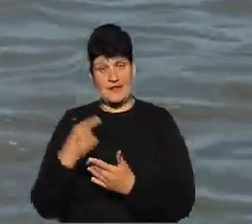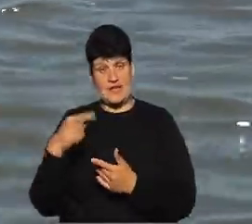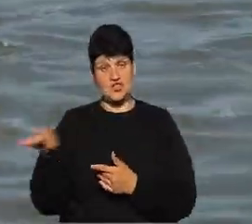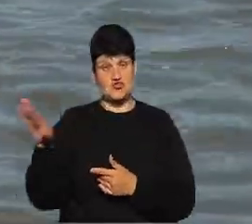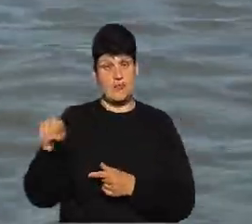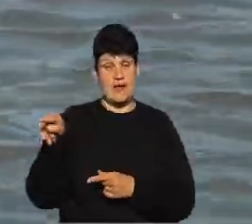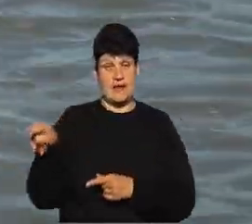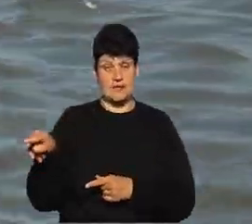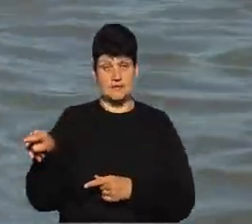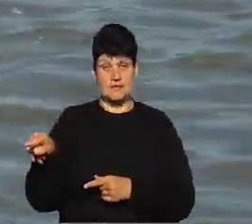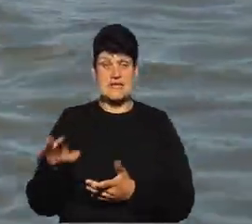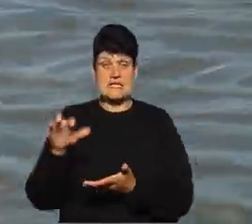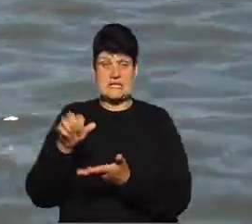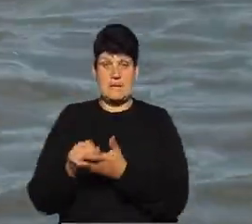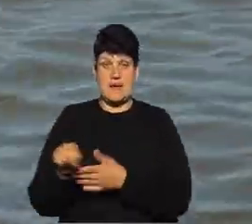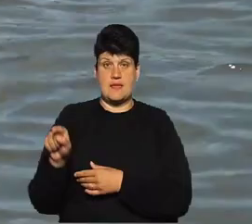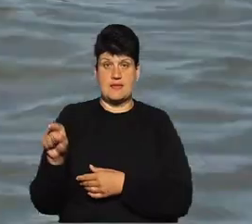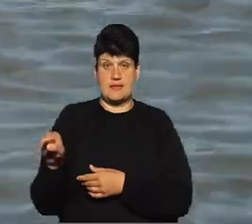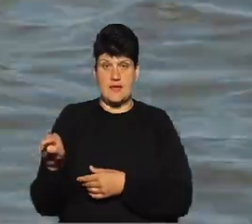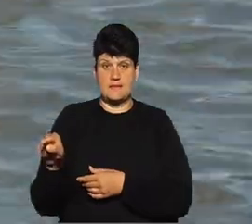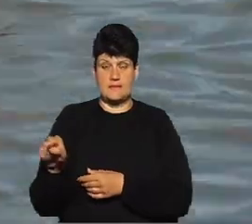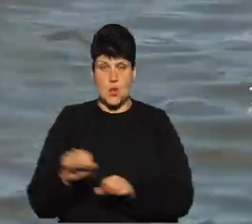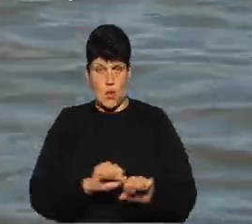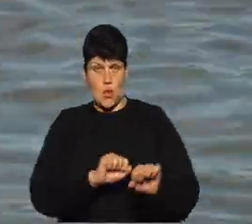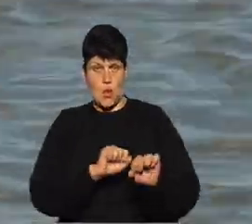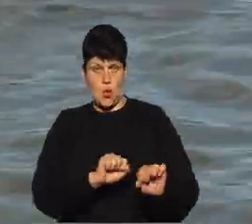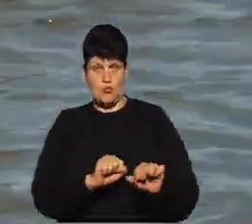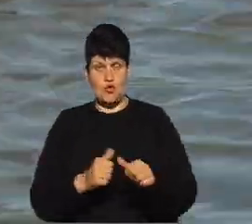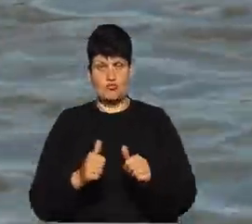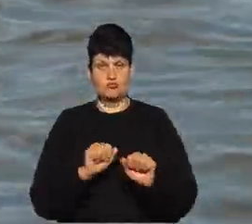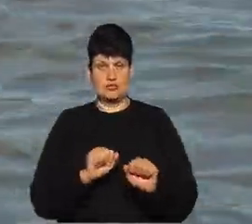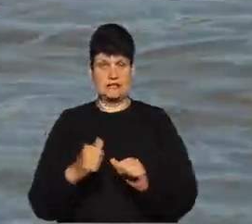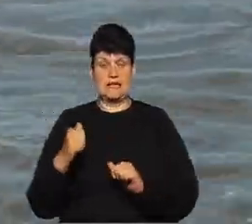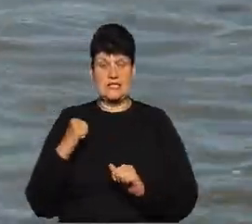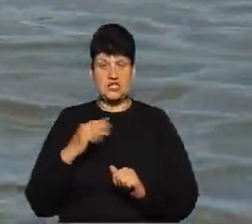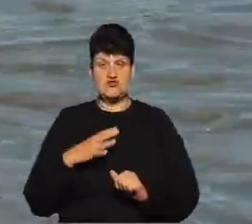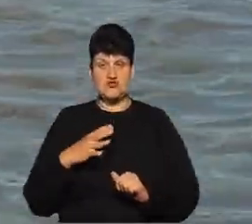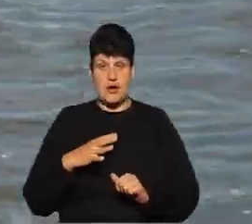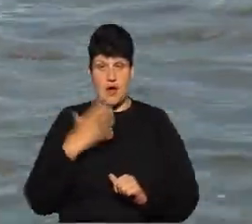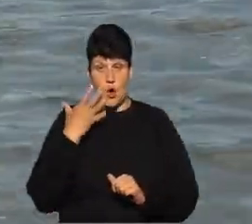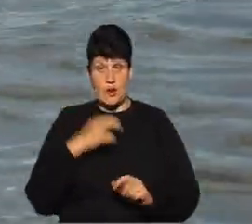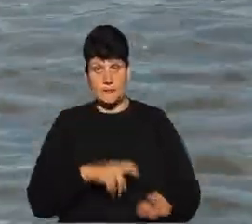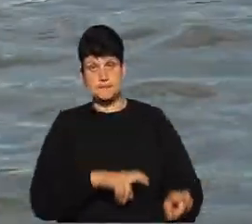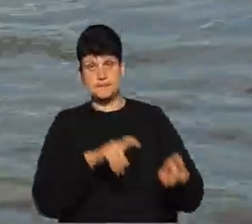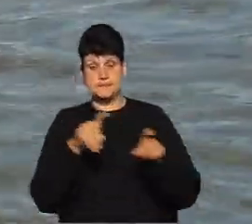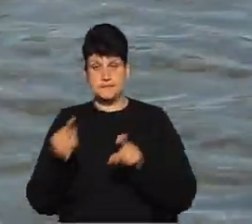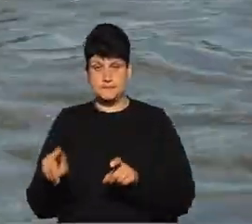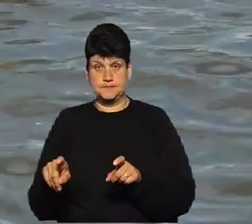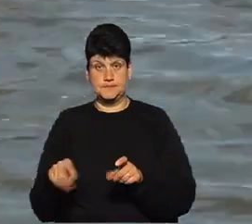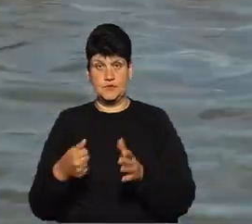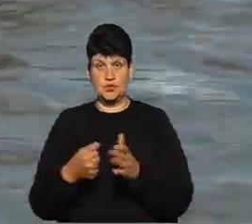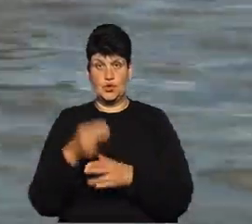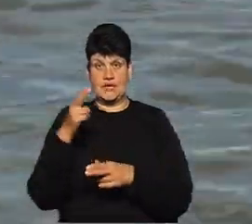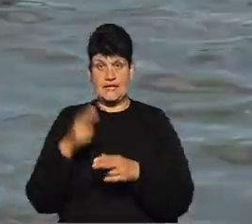інший берег, займає там оборону прикриття, чекає, поки переправиться до кінця